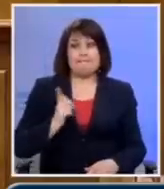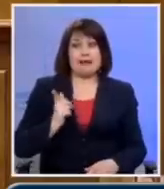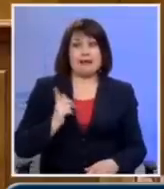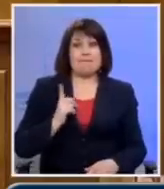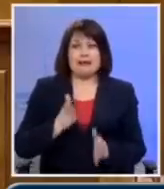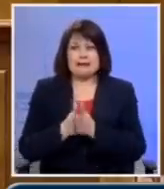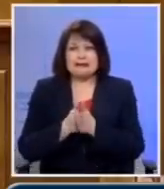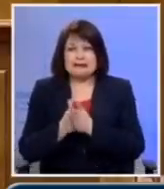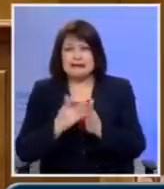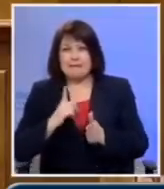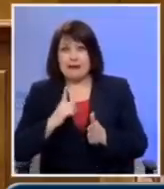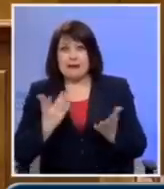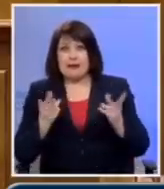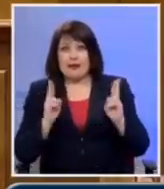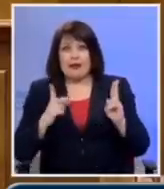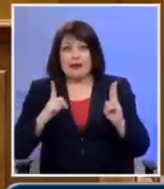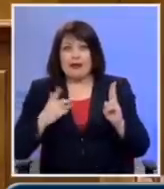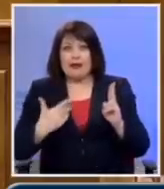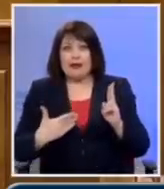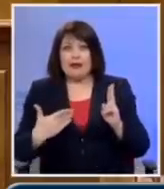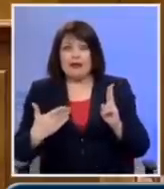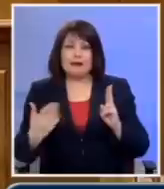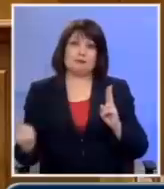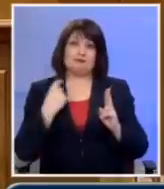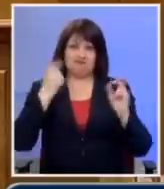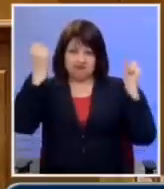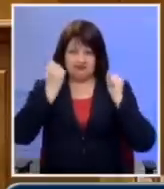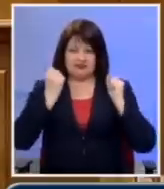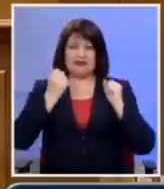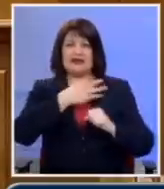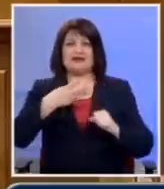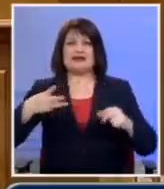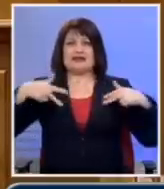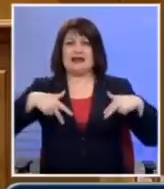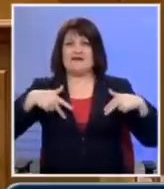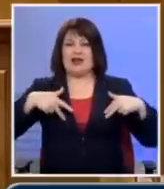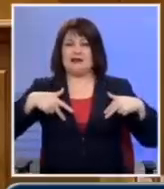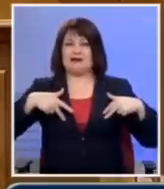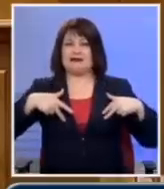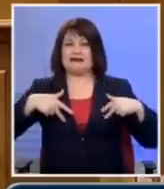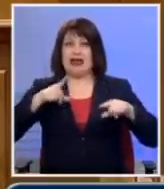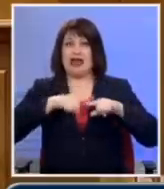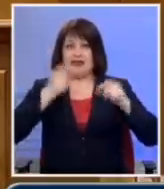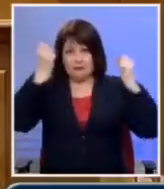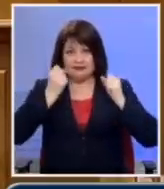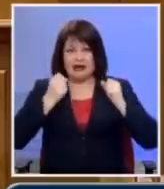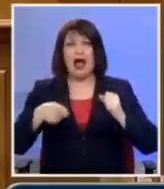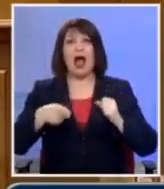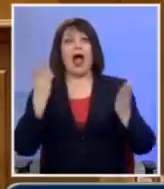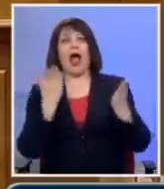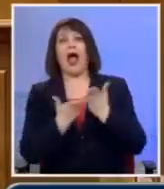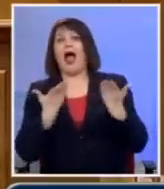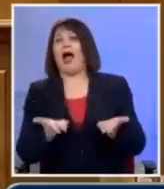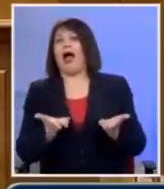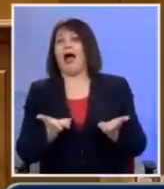γωνία προσμονώντας την αποτυχία της κυβέρνησης και της χώρας. Μήπως και δικαιωθείτε. Σήμερα